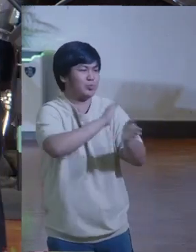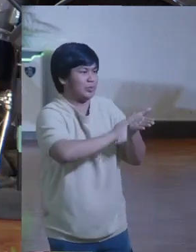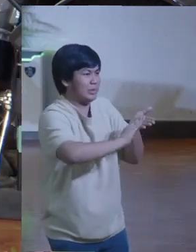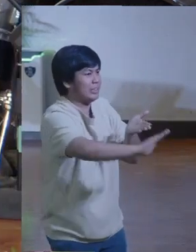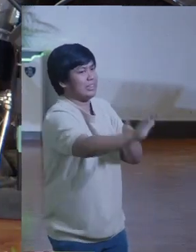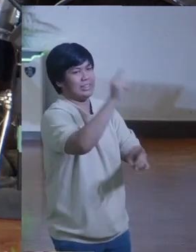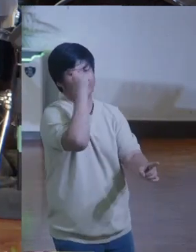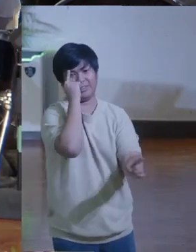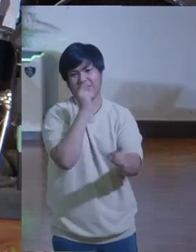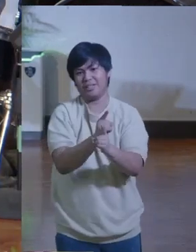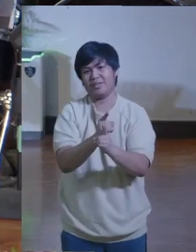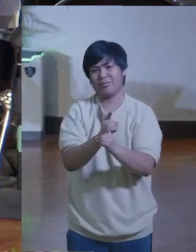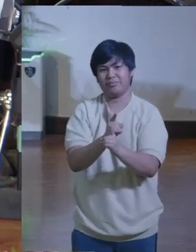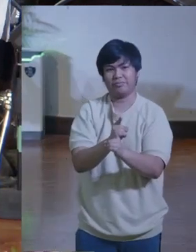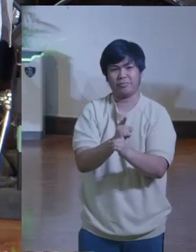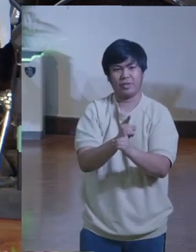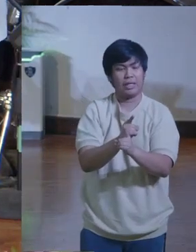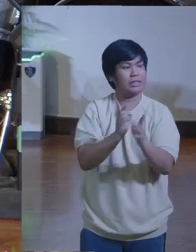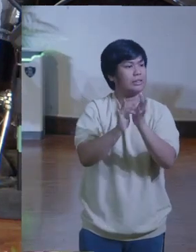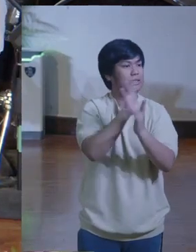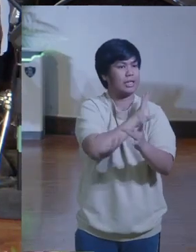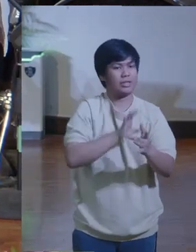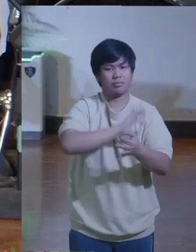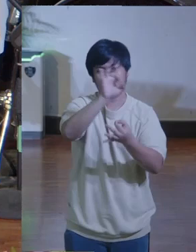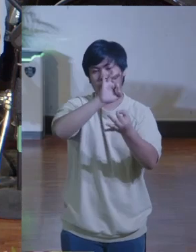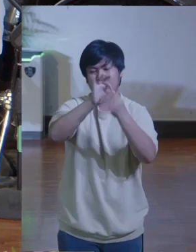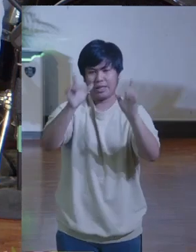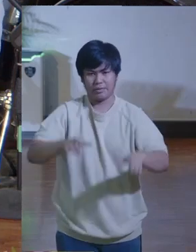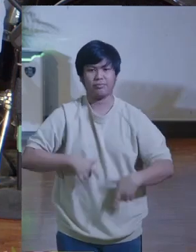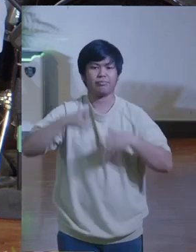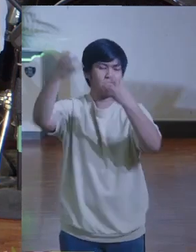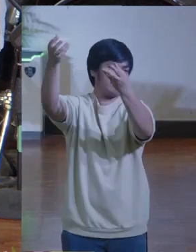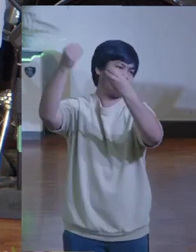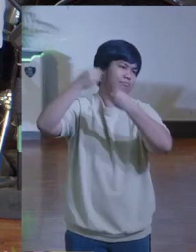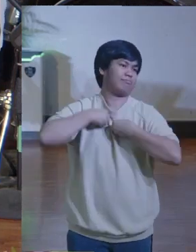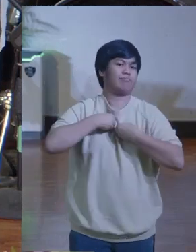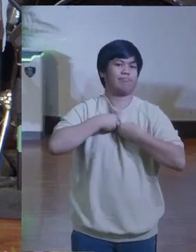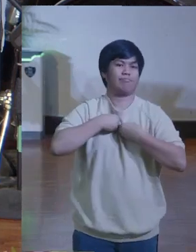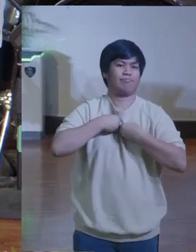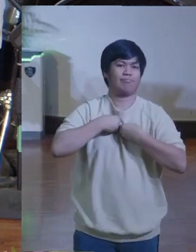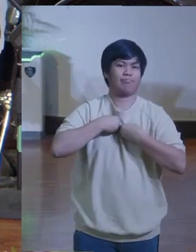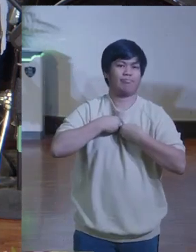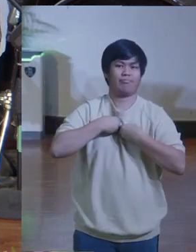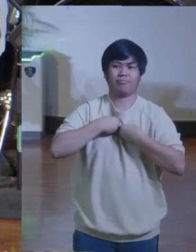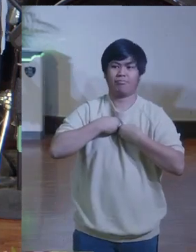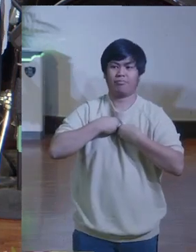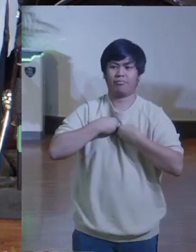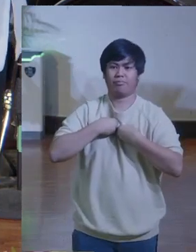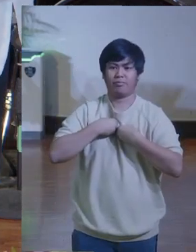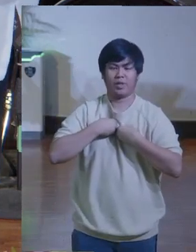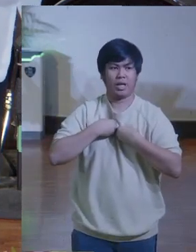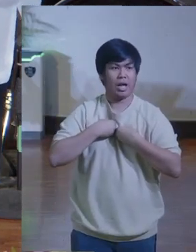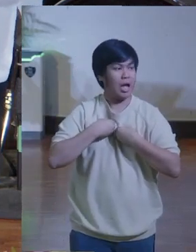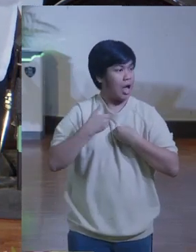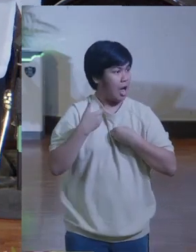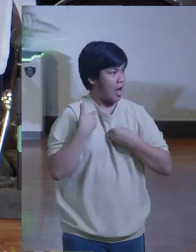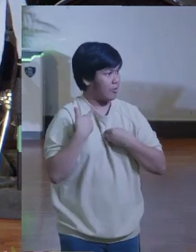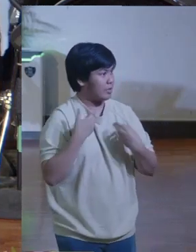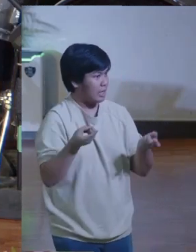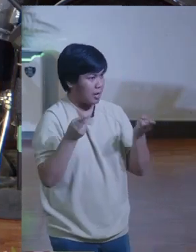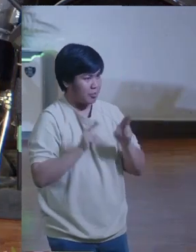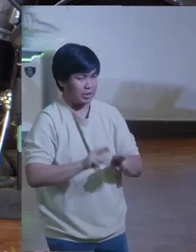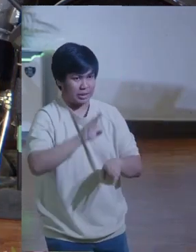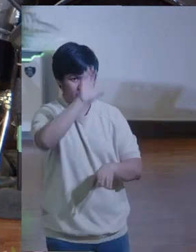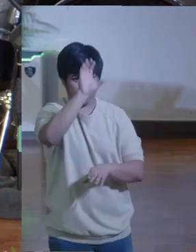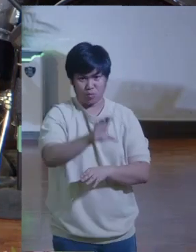Yung kanyang perfect life, ipinataw niya sa atin. Meron pong transaksyon na nangyari sa